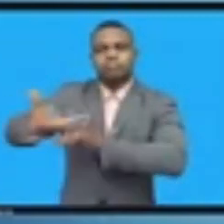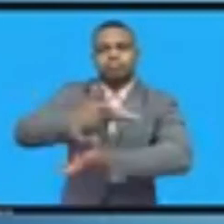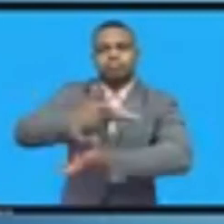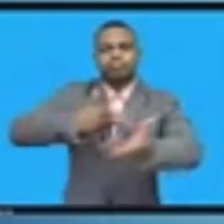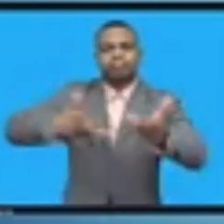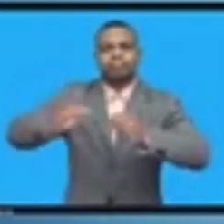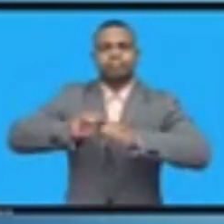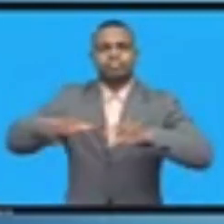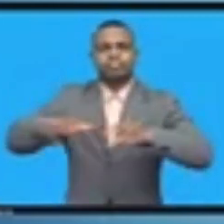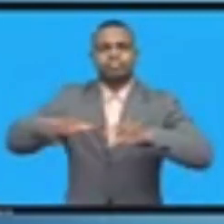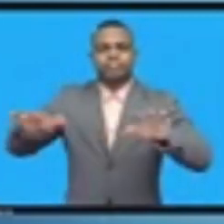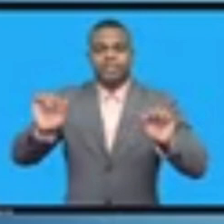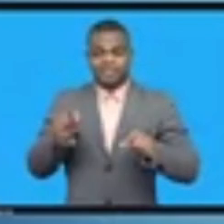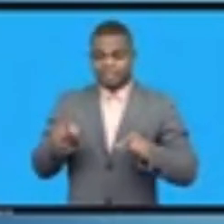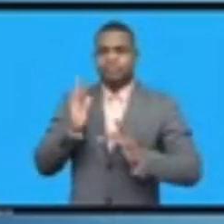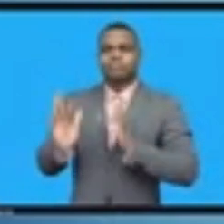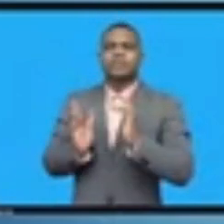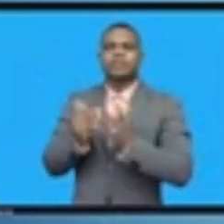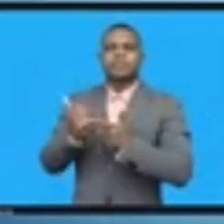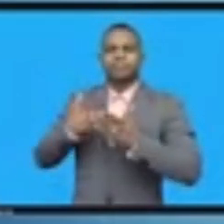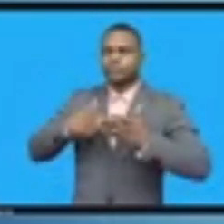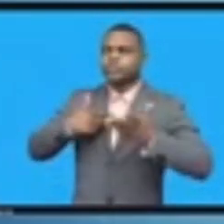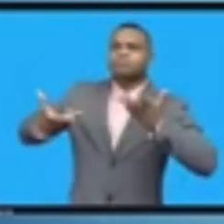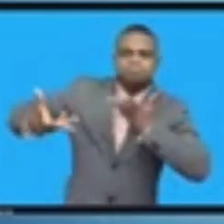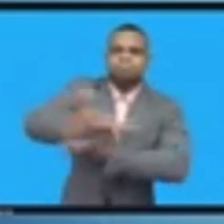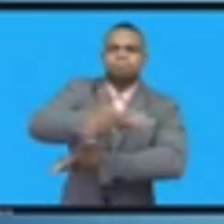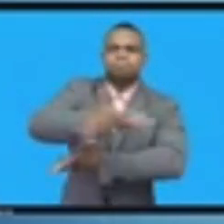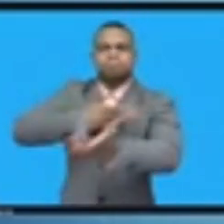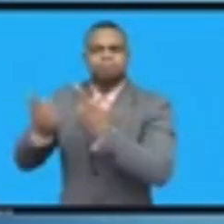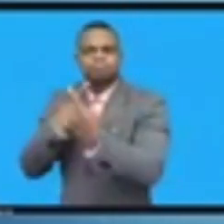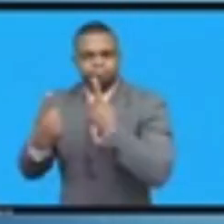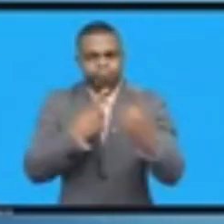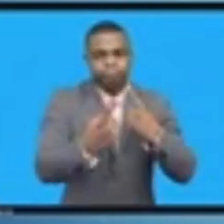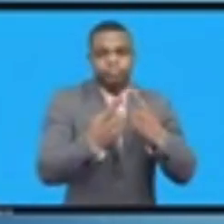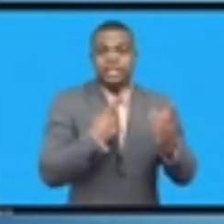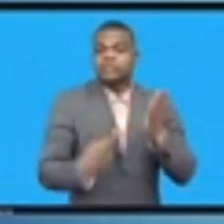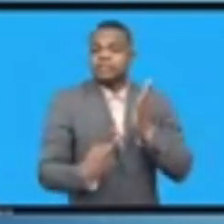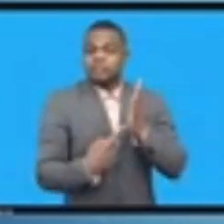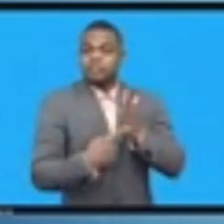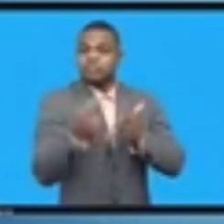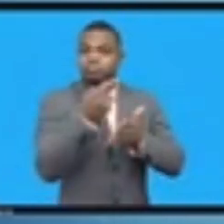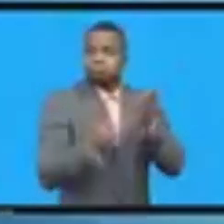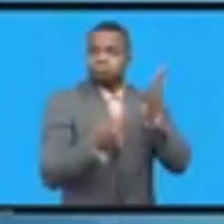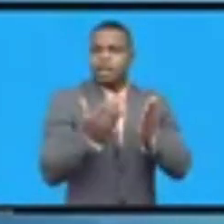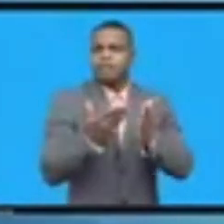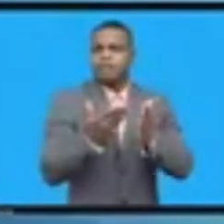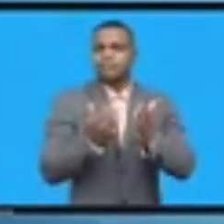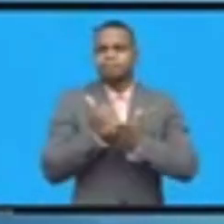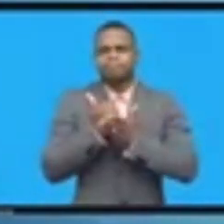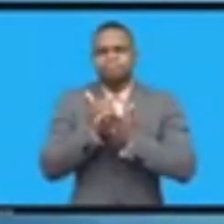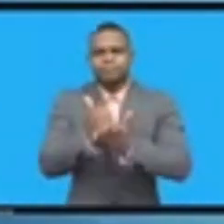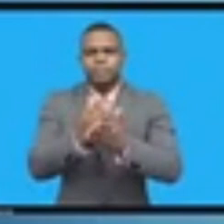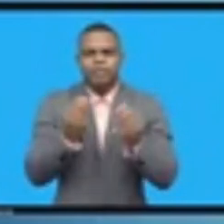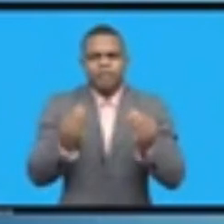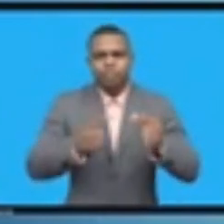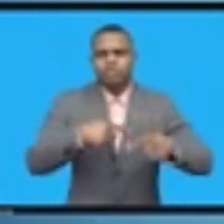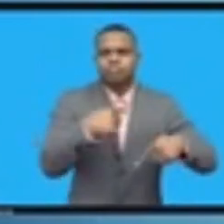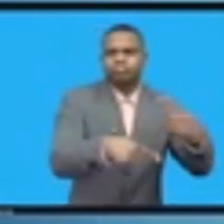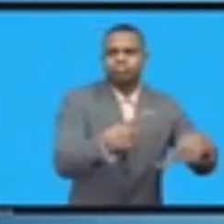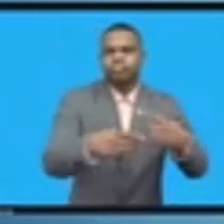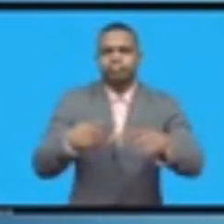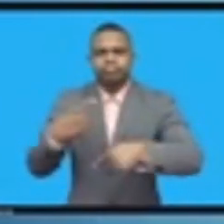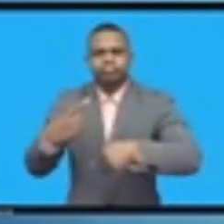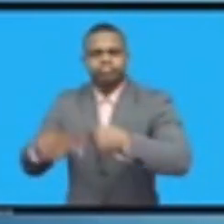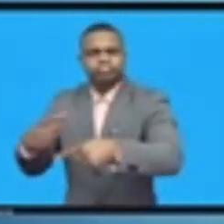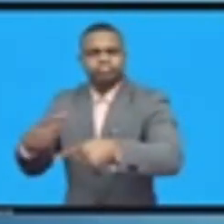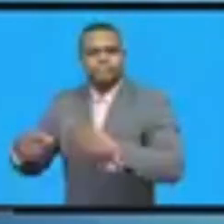的关键是确保从技术角度来看，每个人都可以使用该技术。每次当人们上网的时候，不管你使用什么